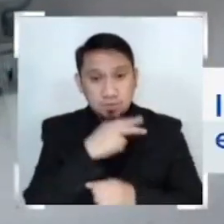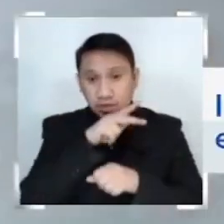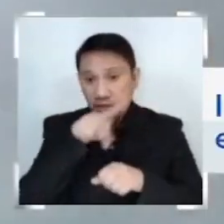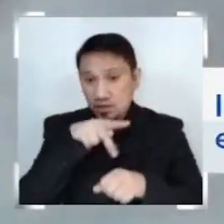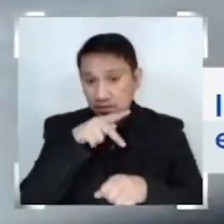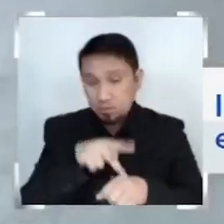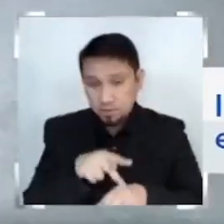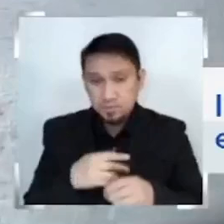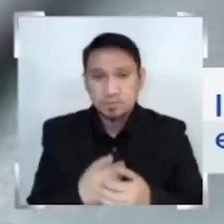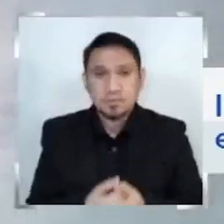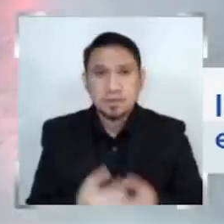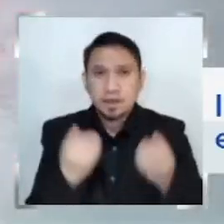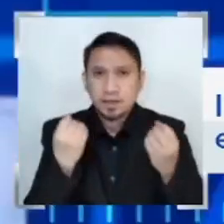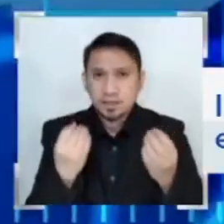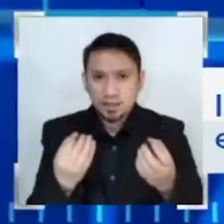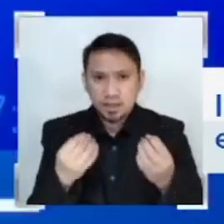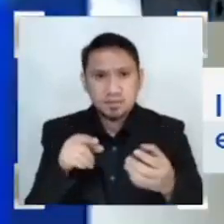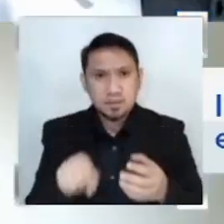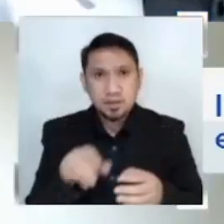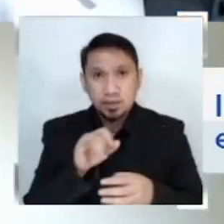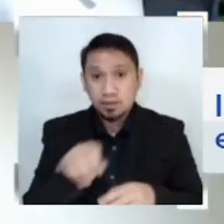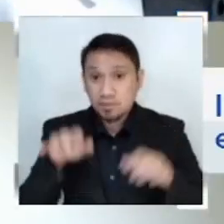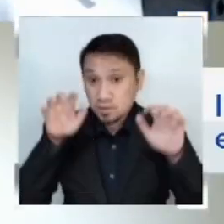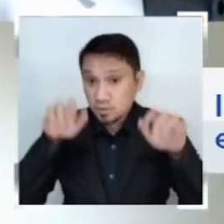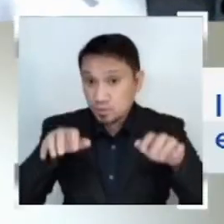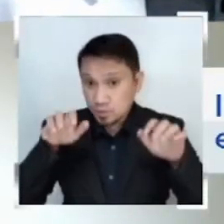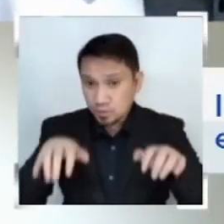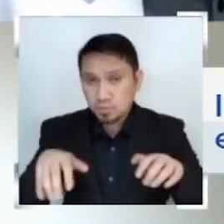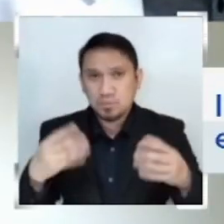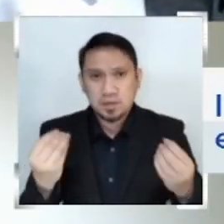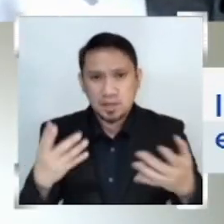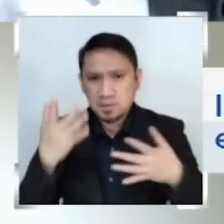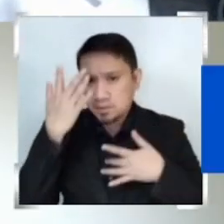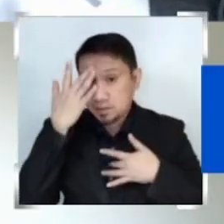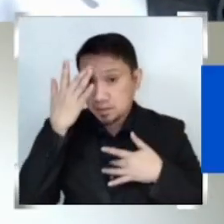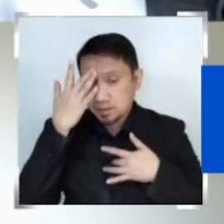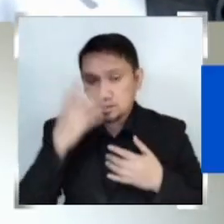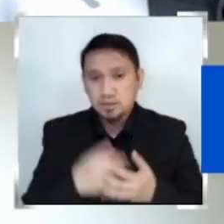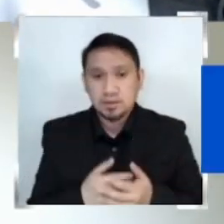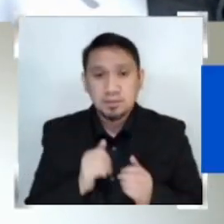viral disease cases kapag tag-ulan. Pag nag-ulan,